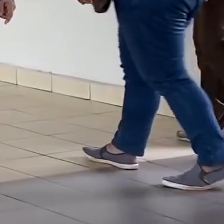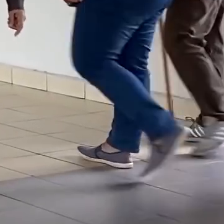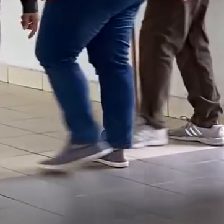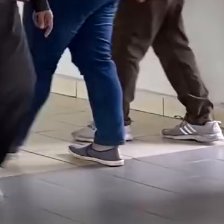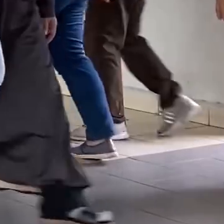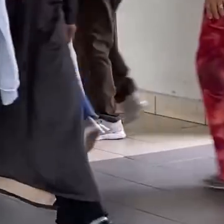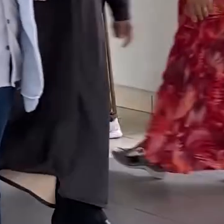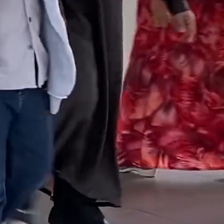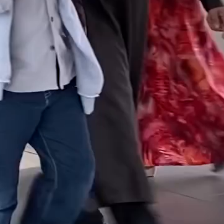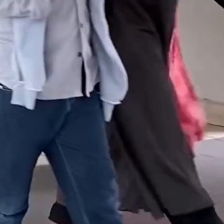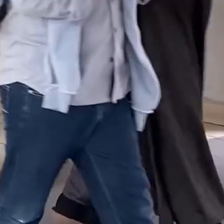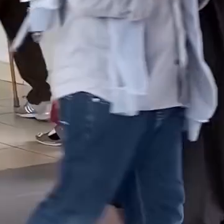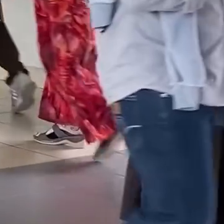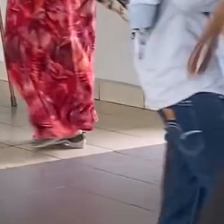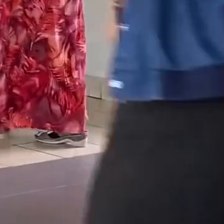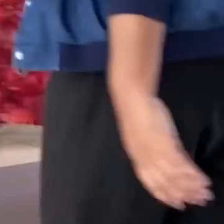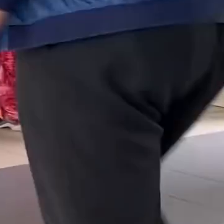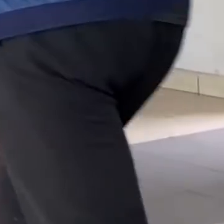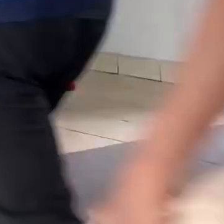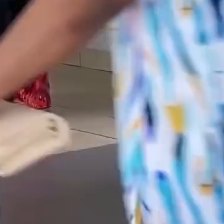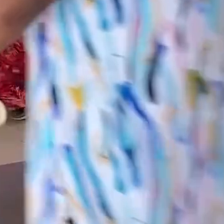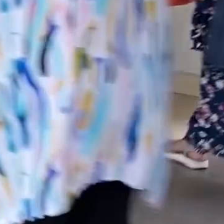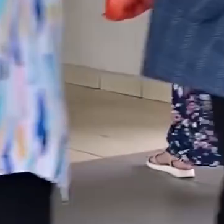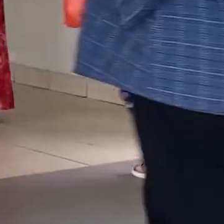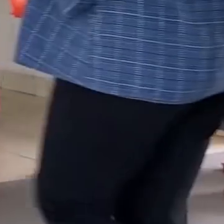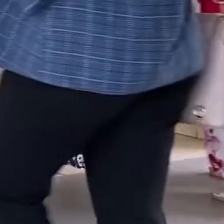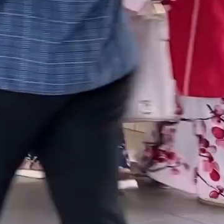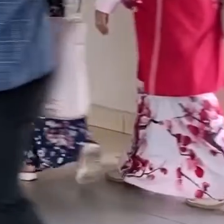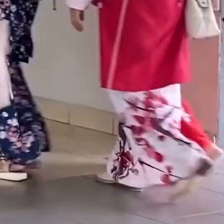ini. Adakah ia dibincangkan dan bagaimana dengan keadaan